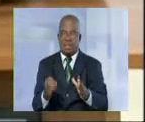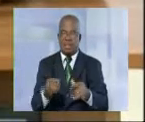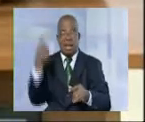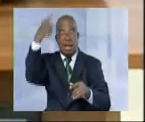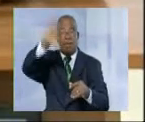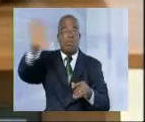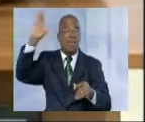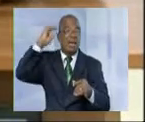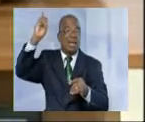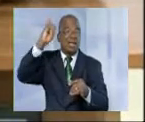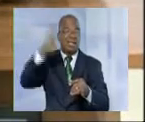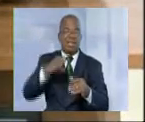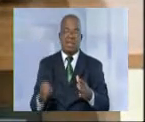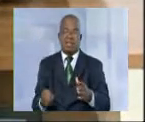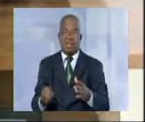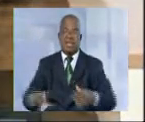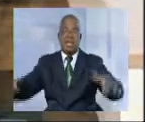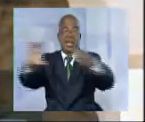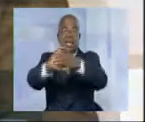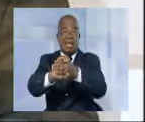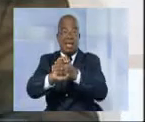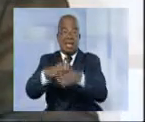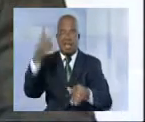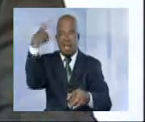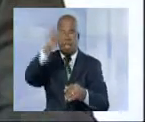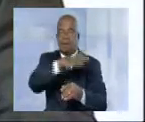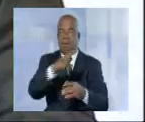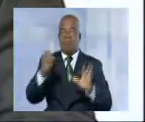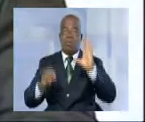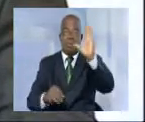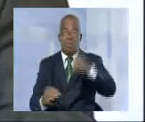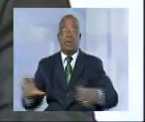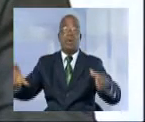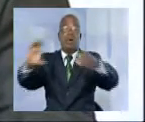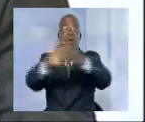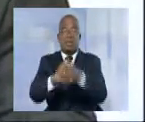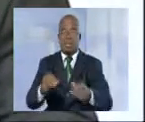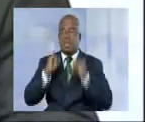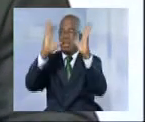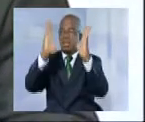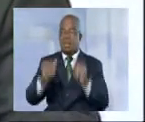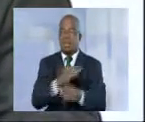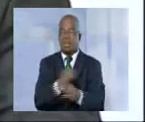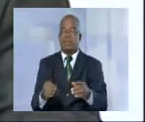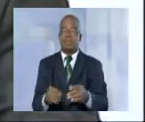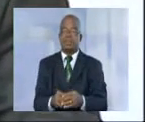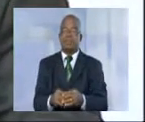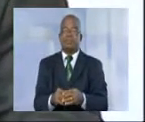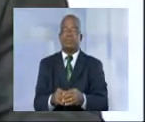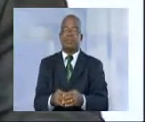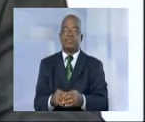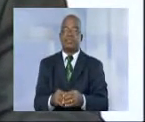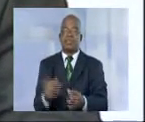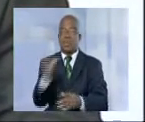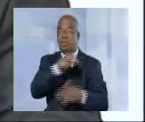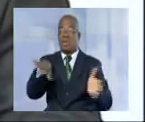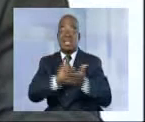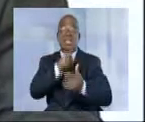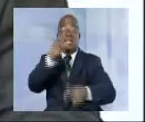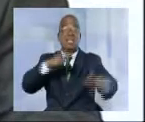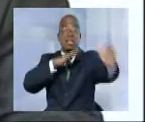la cohésion sociale pour une franche réconciliation des Ivoiriennes et Ivoiriens. Donne un